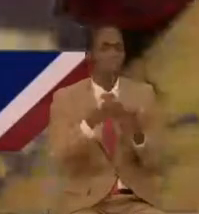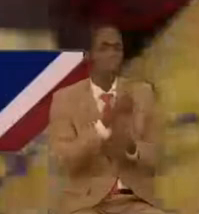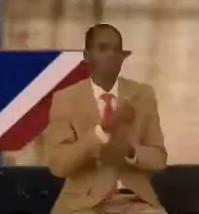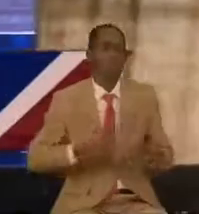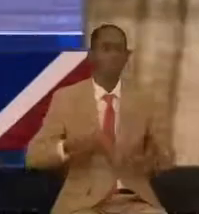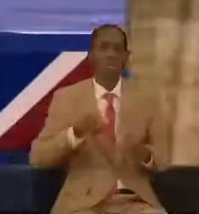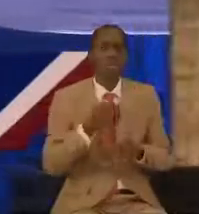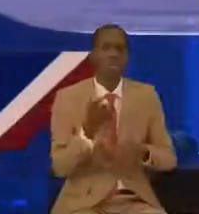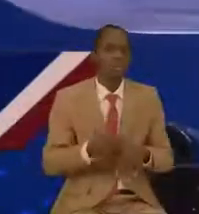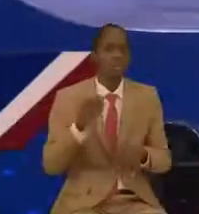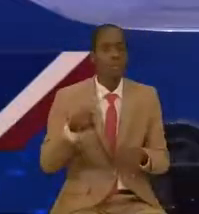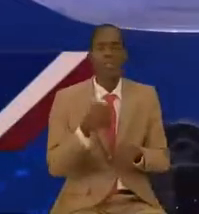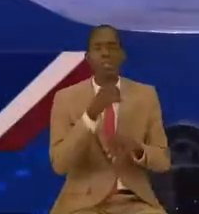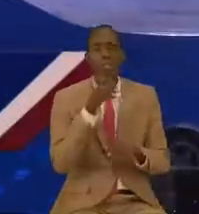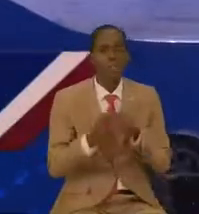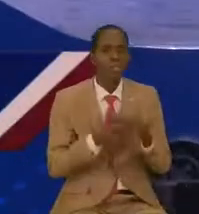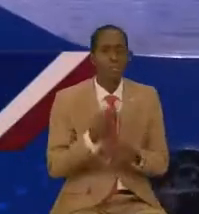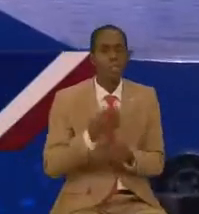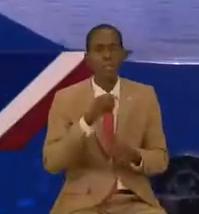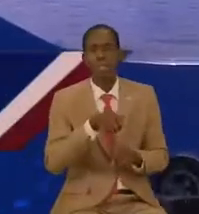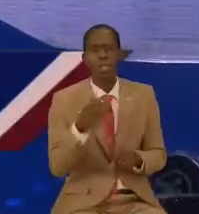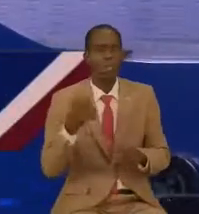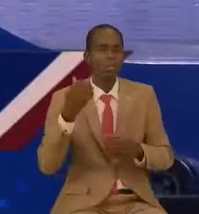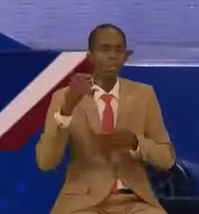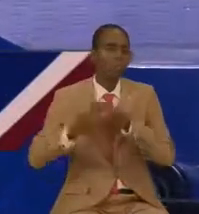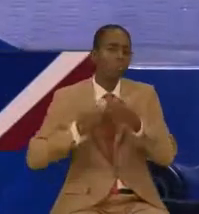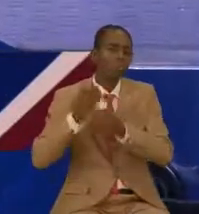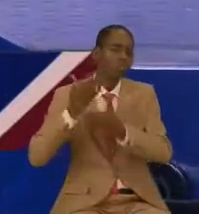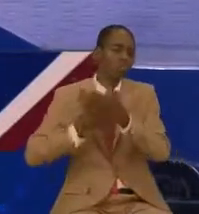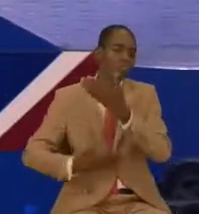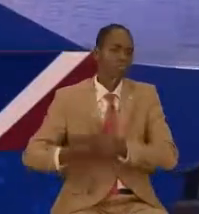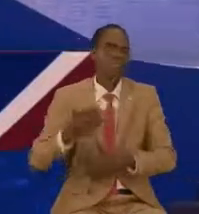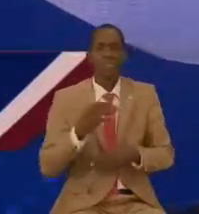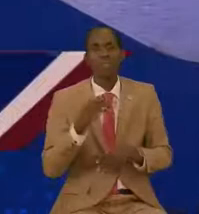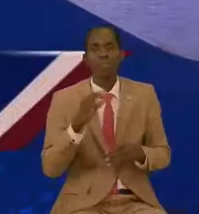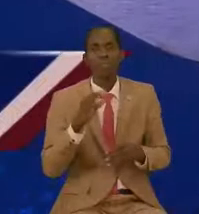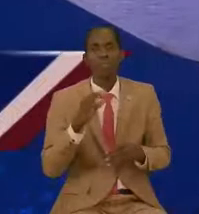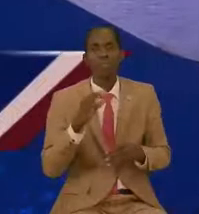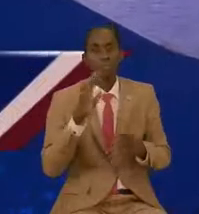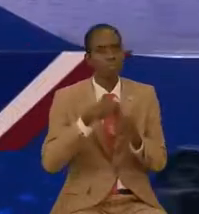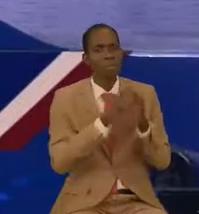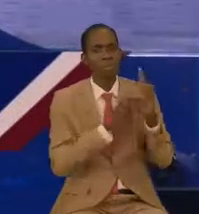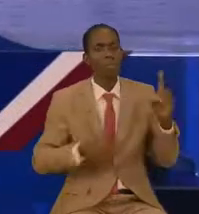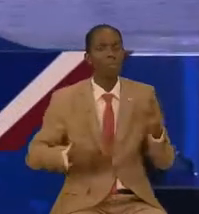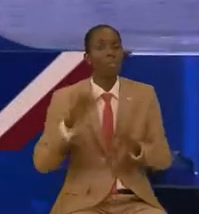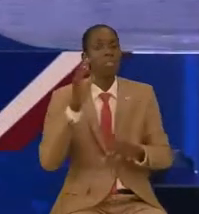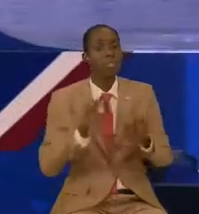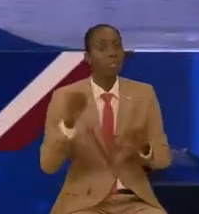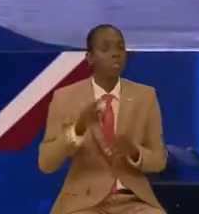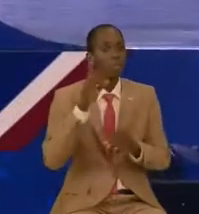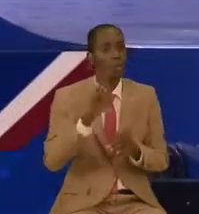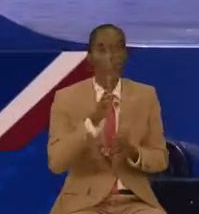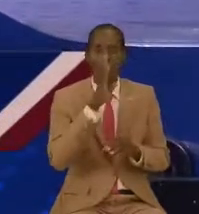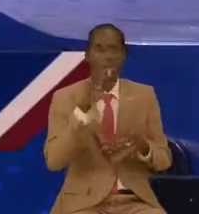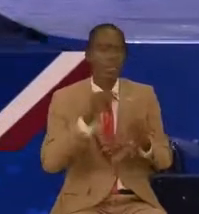où se trouve la personne, si quelqu'un qui croit au Seigneur, quelle que soit la décennie, quel que soit